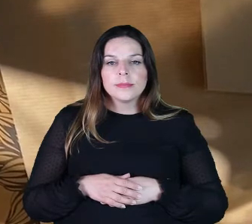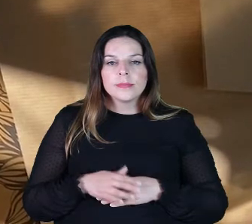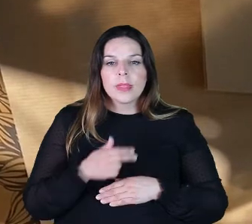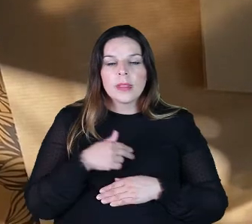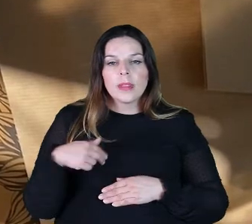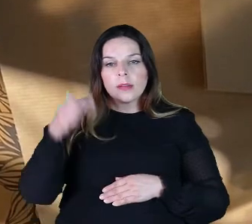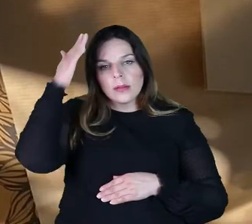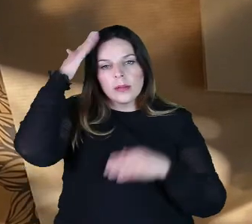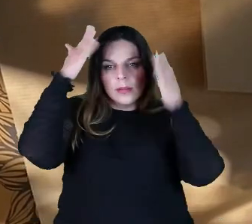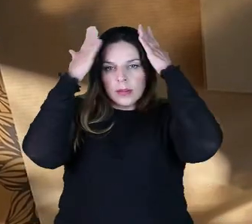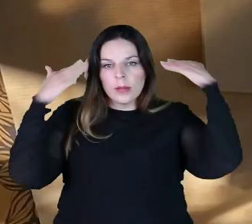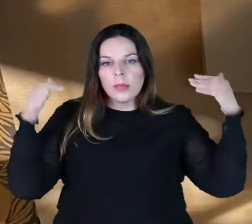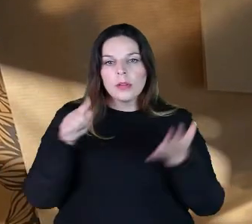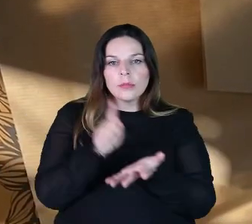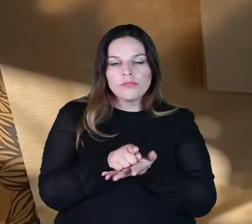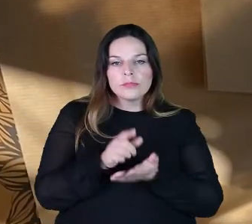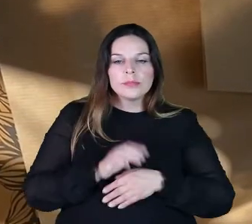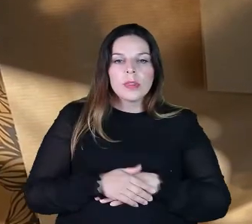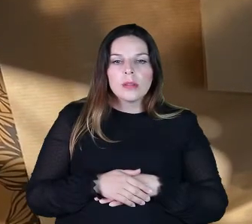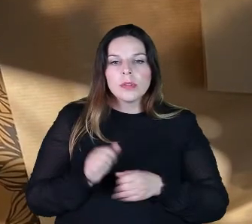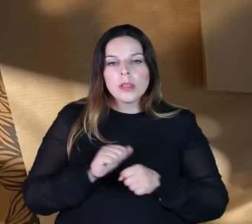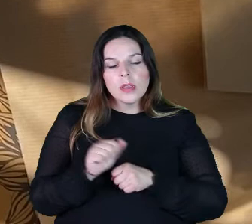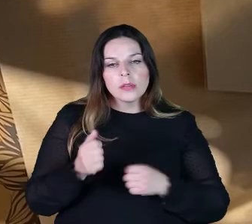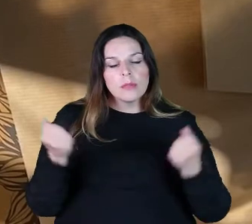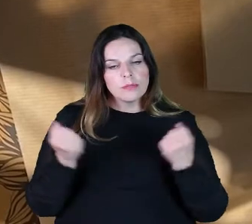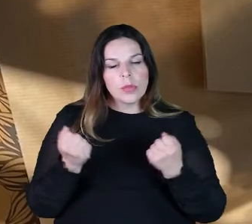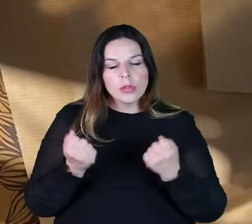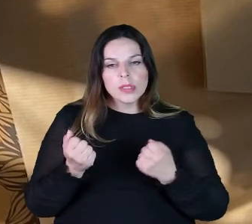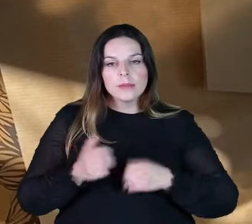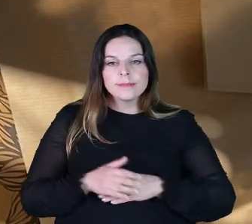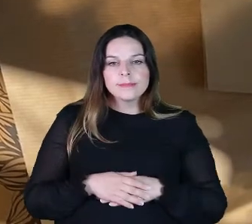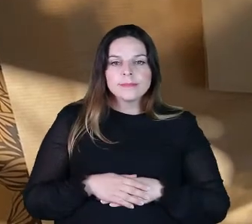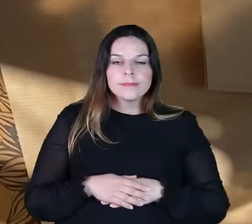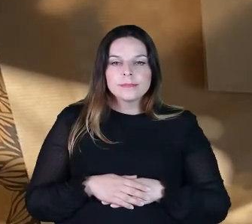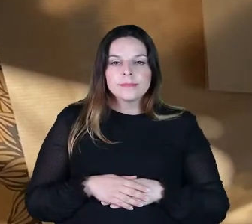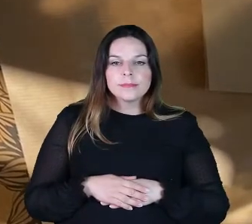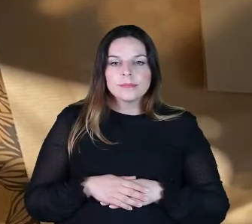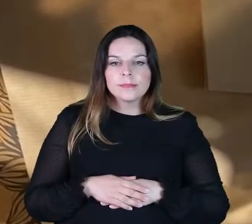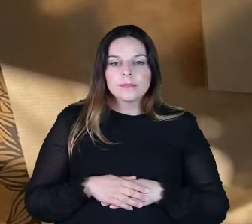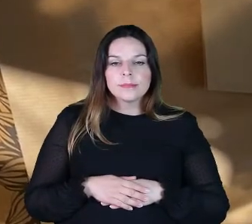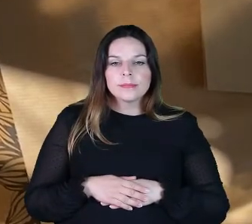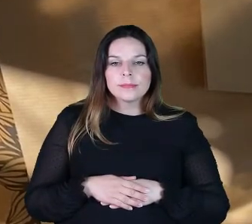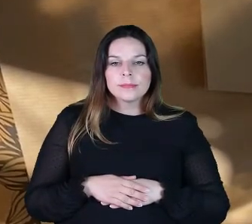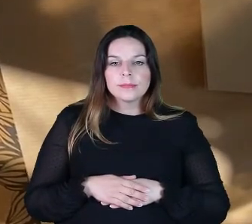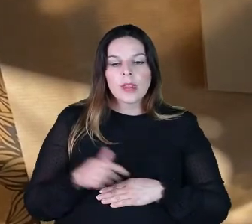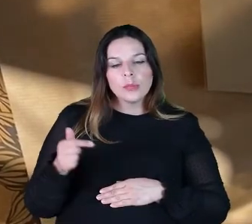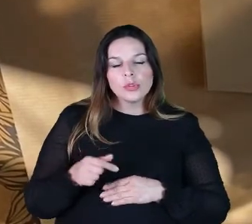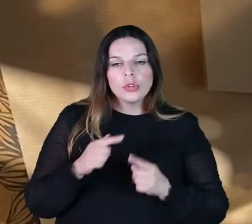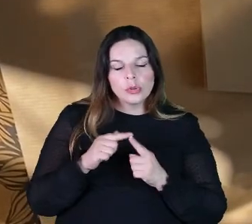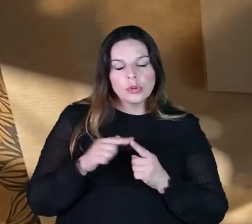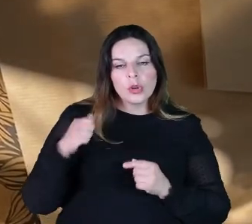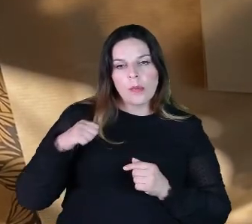I nasz kapelusz jest właściwie gotowy, jest wzmocniony. Oczywiście jak zwykle musicie